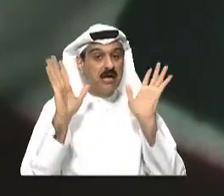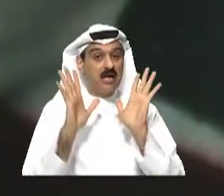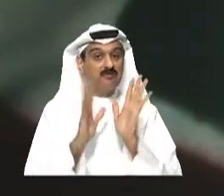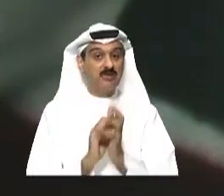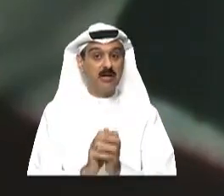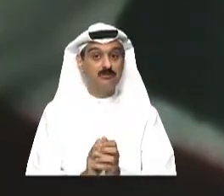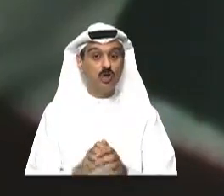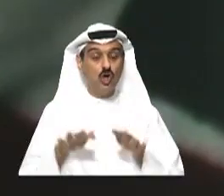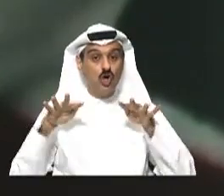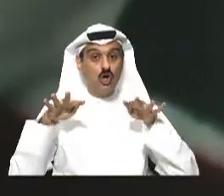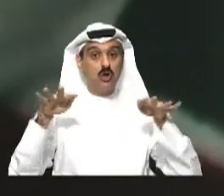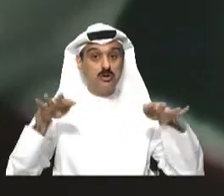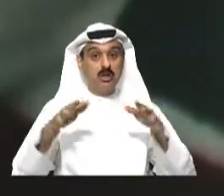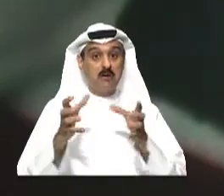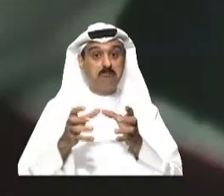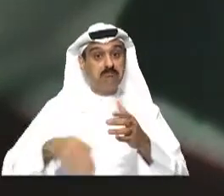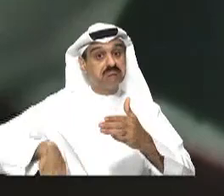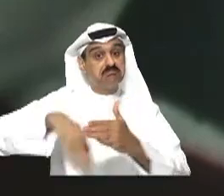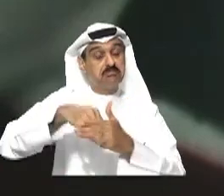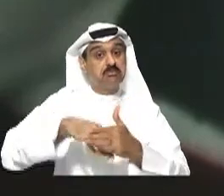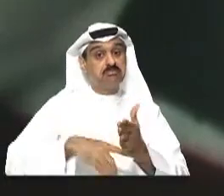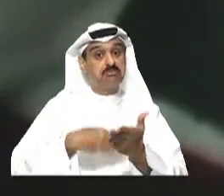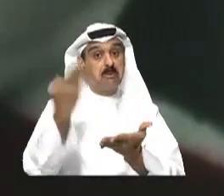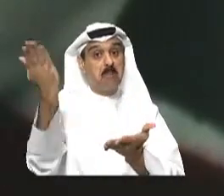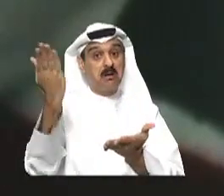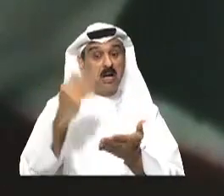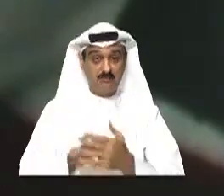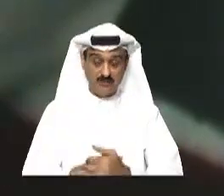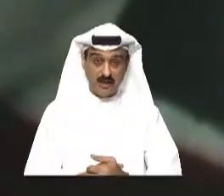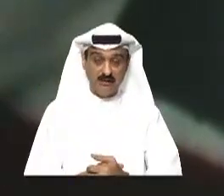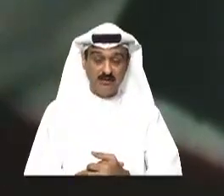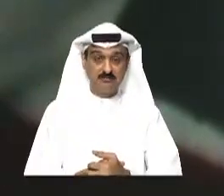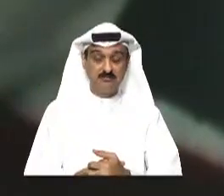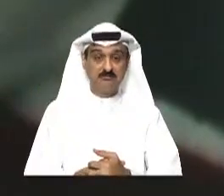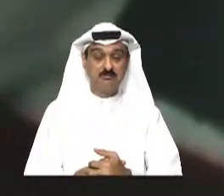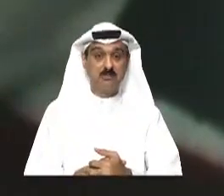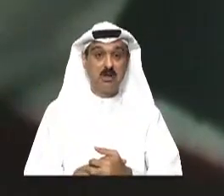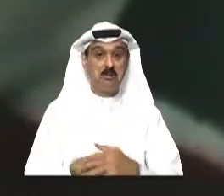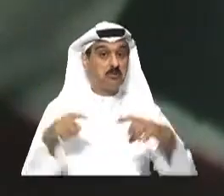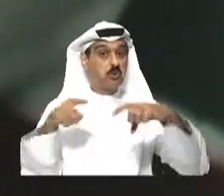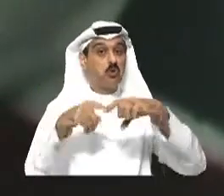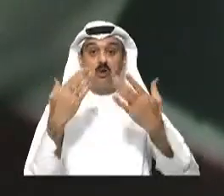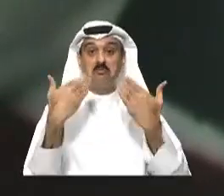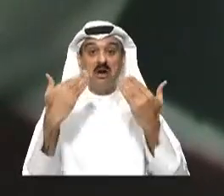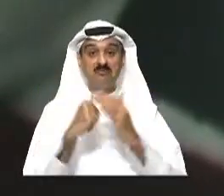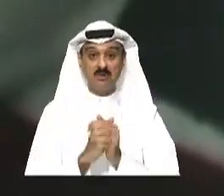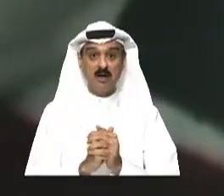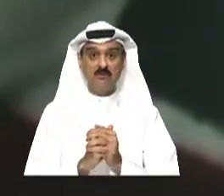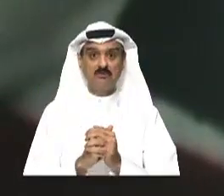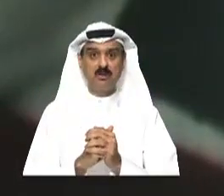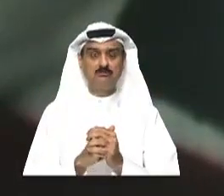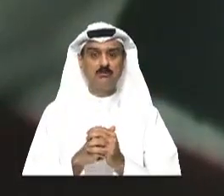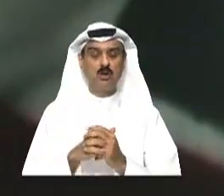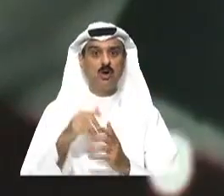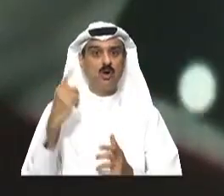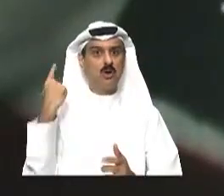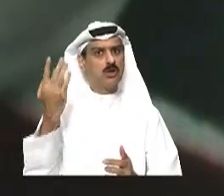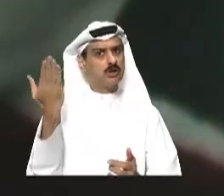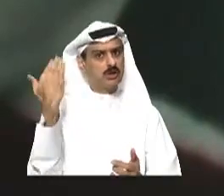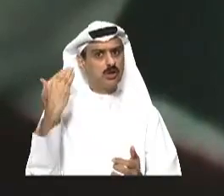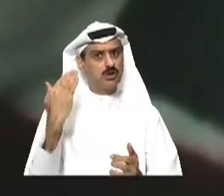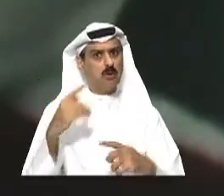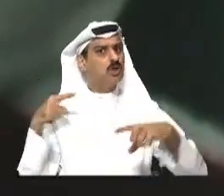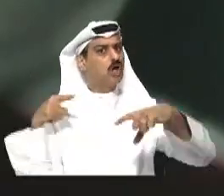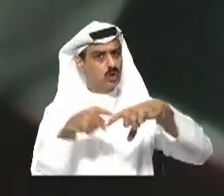وليفاندوفسكي اليوم أضاع ركلة جزاء أبو خالد، وركلة جزاء نجم مثل ليفاندوفسكي اعتاد على تسجيل الأهداف من مختلف الأوضاع وفي